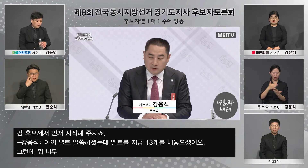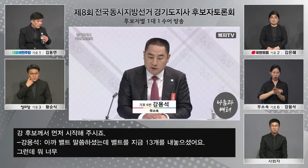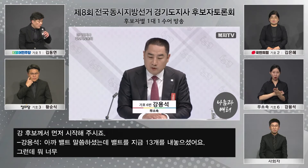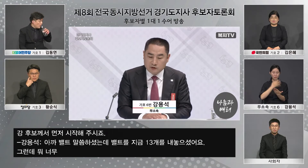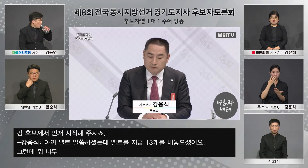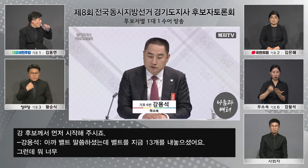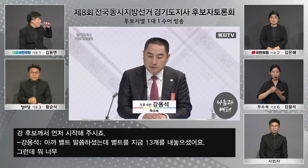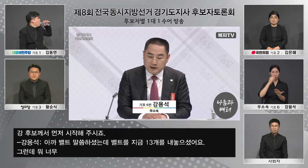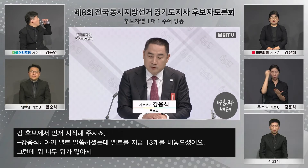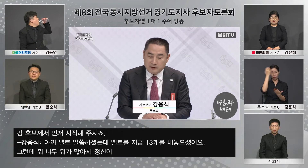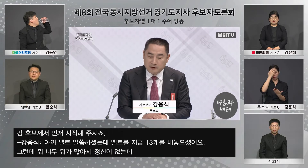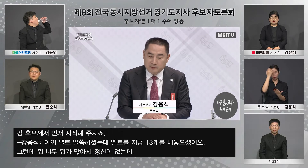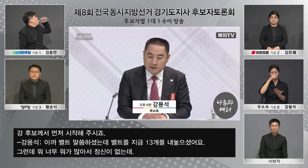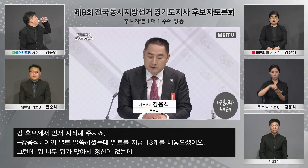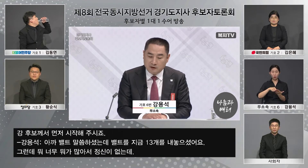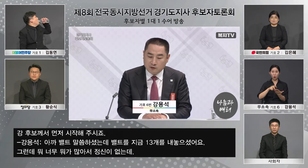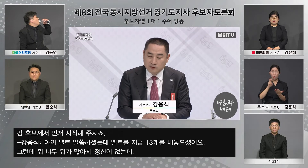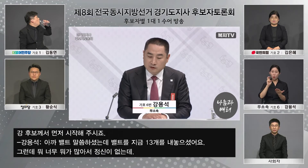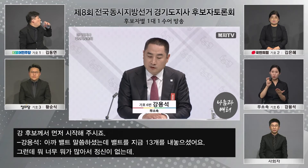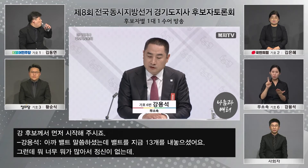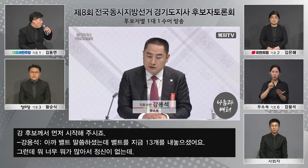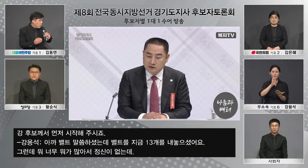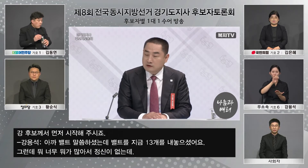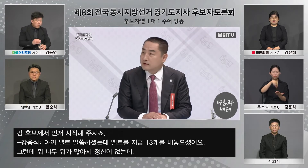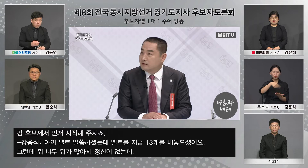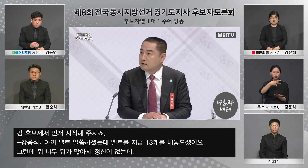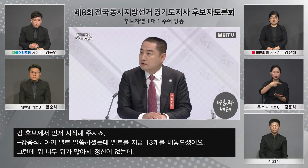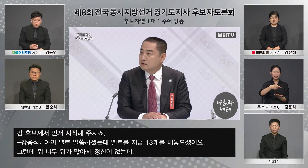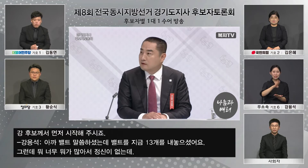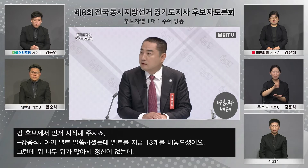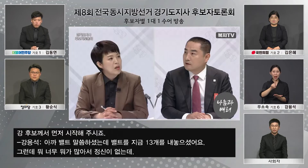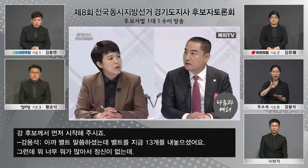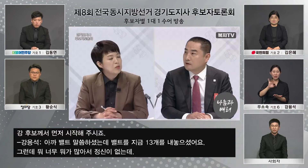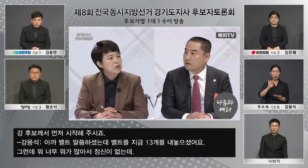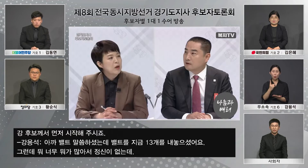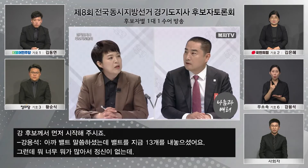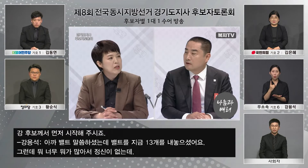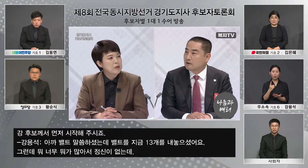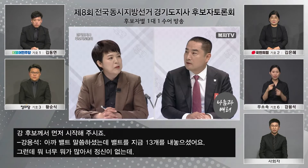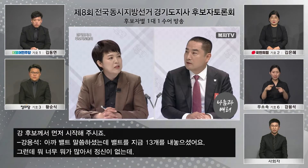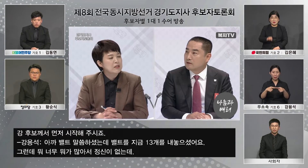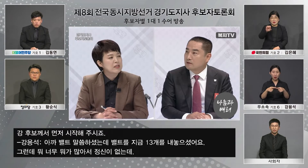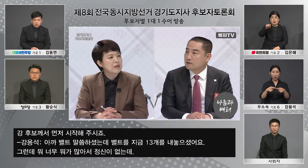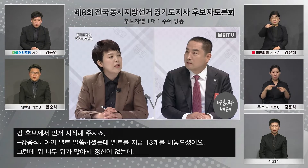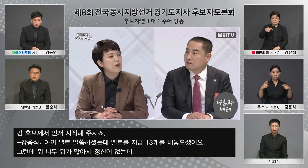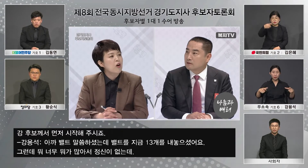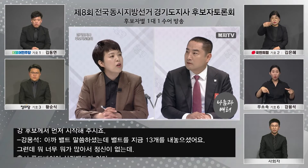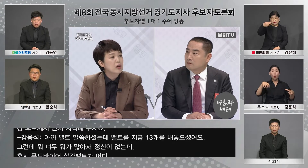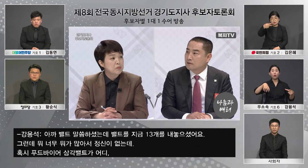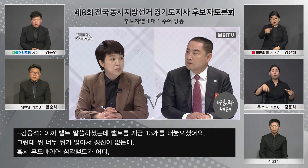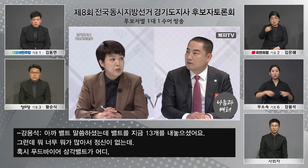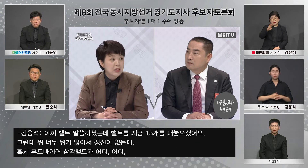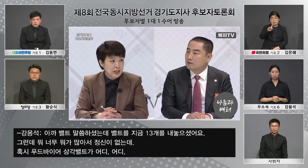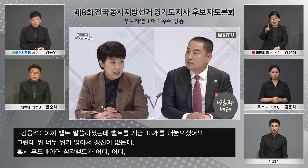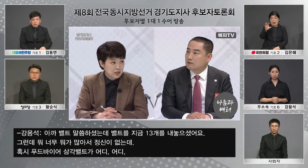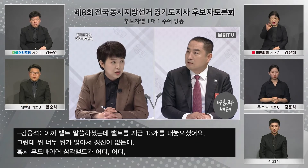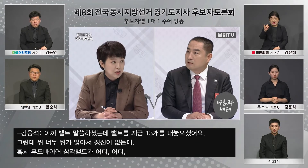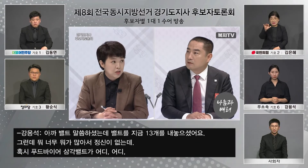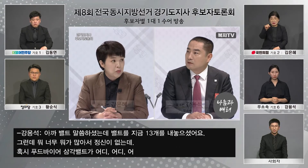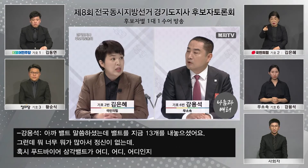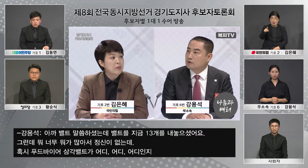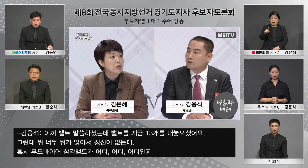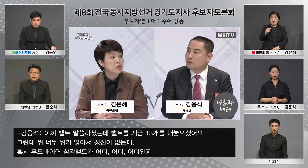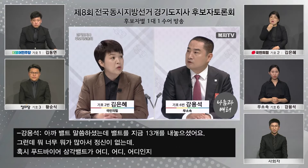없는데 혹시 푸드바이오 삼각 벨트가 어디인지 기억나세요? 푸드바이오 삼각벨트는 제가 경기 북부에다